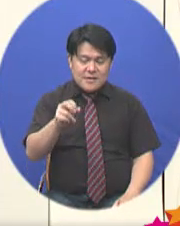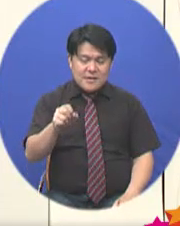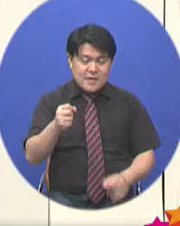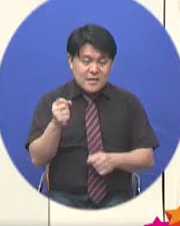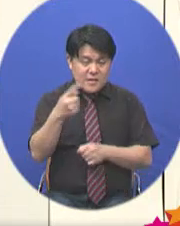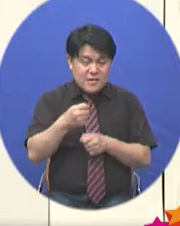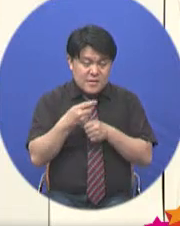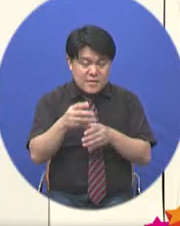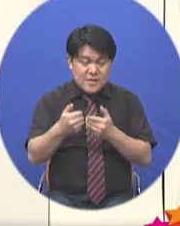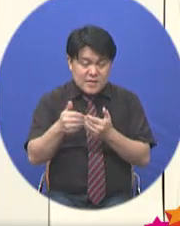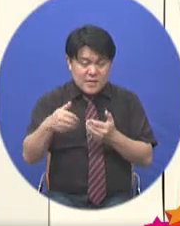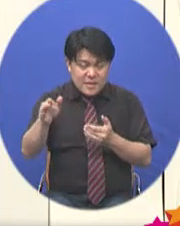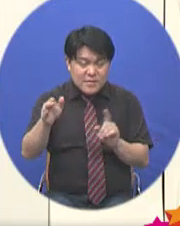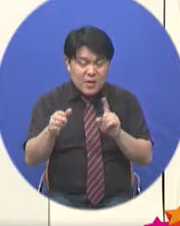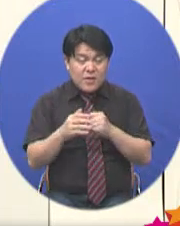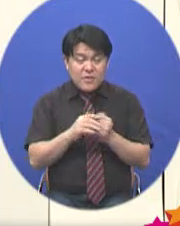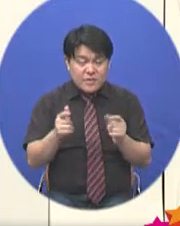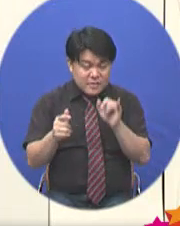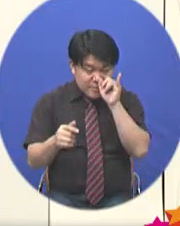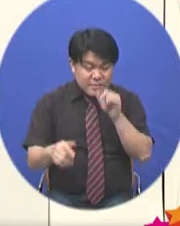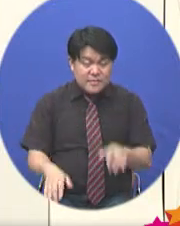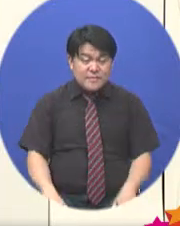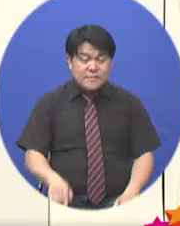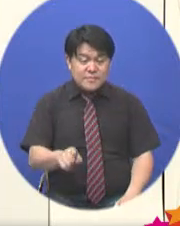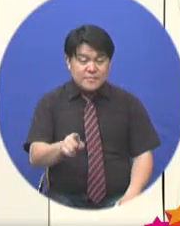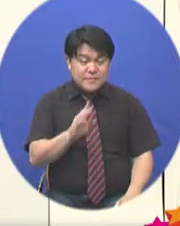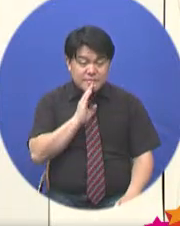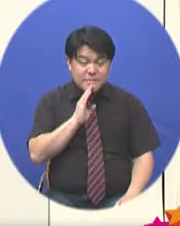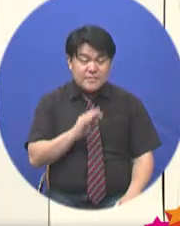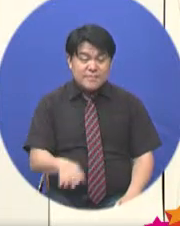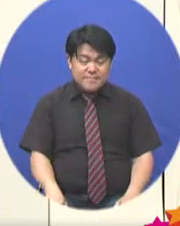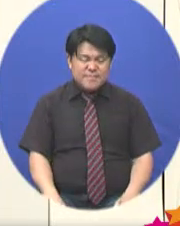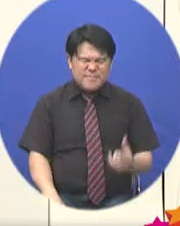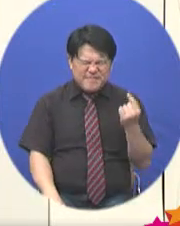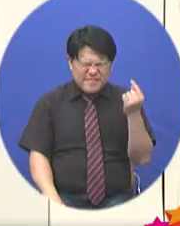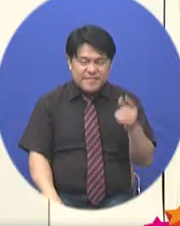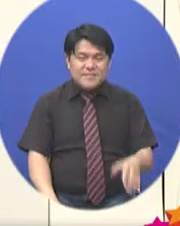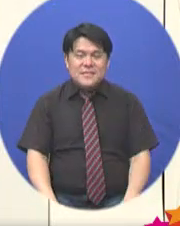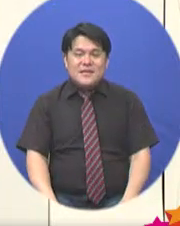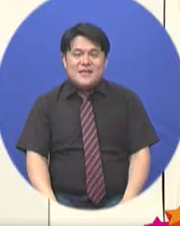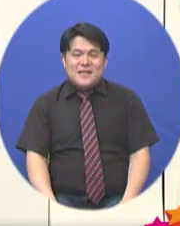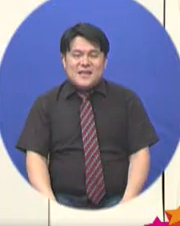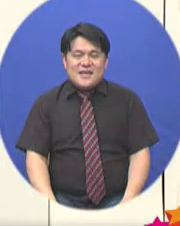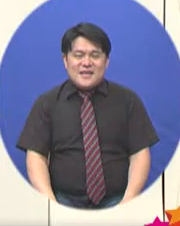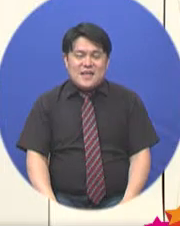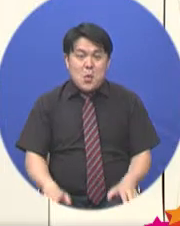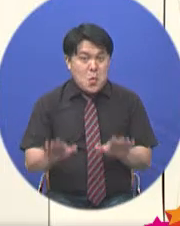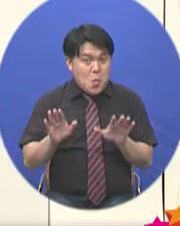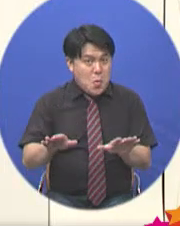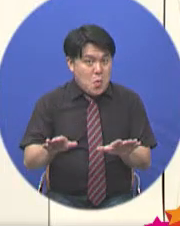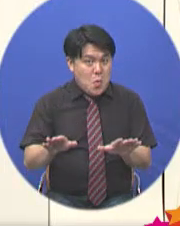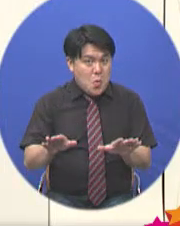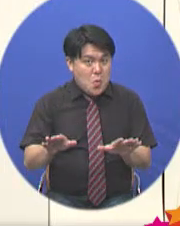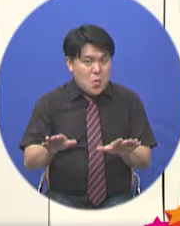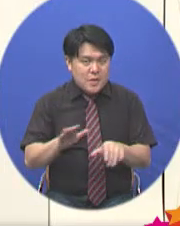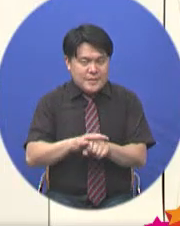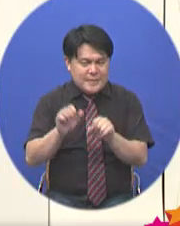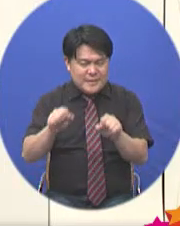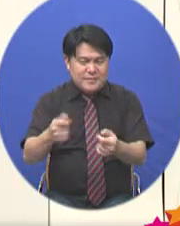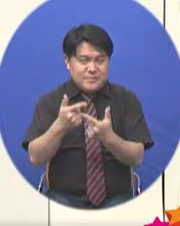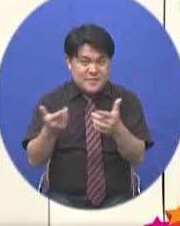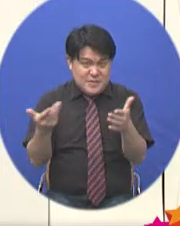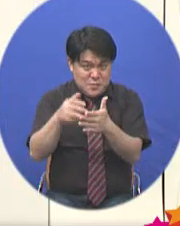날 너를 잊을 소냐. 아, 그렇죠. 예. 네. 네. 오늘은 자리 끌어